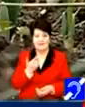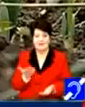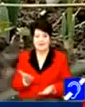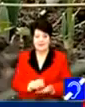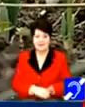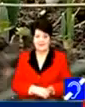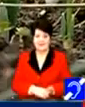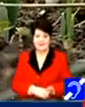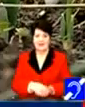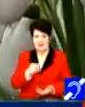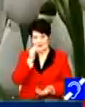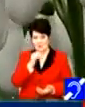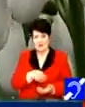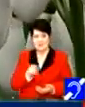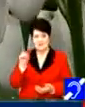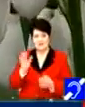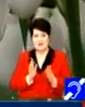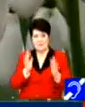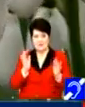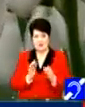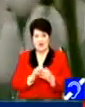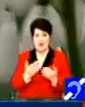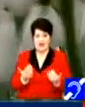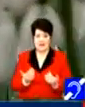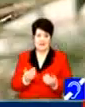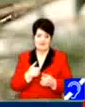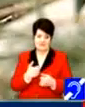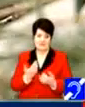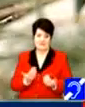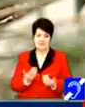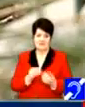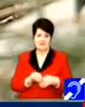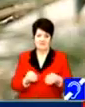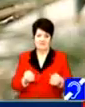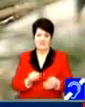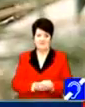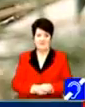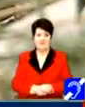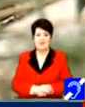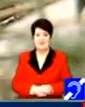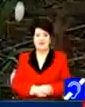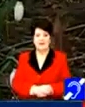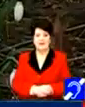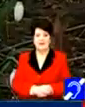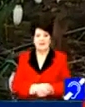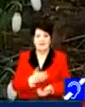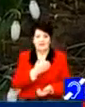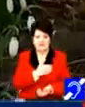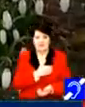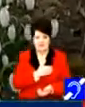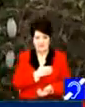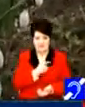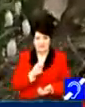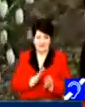probleme. Nu se poate lua din pădure, dar în realitate nu sunt. Și mai am spus, zic, e o idee, o alternativă